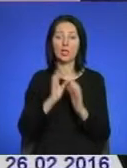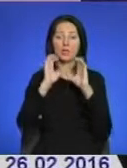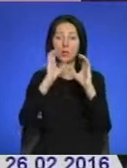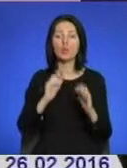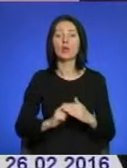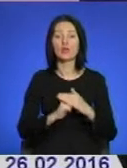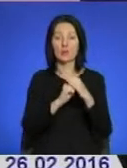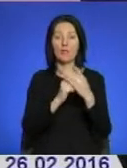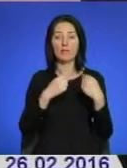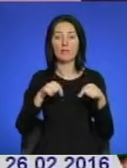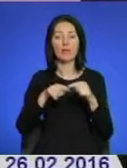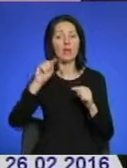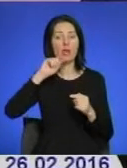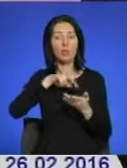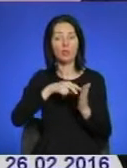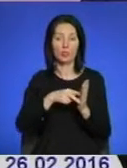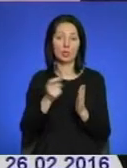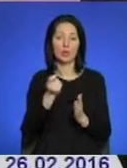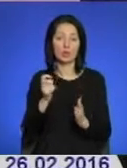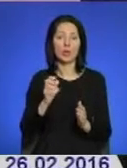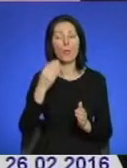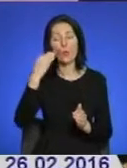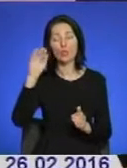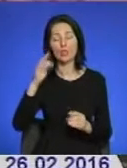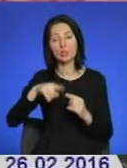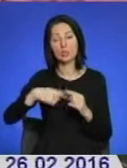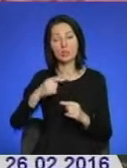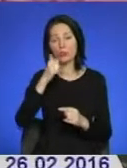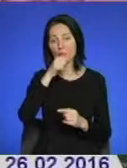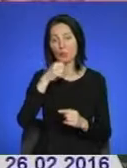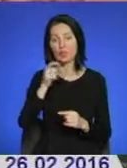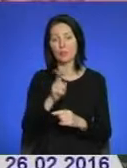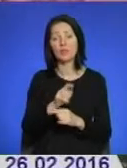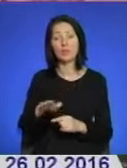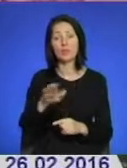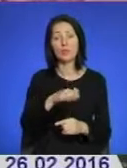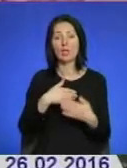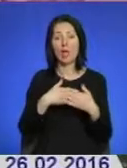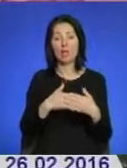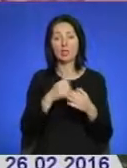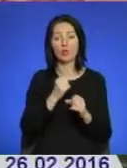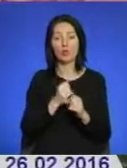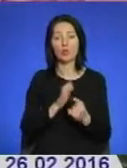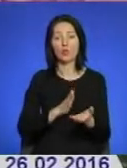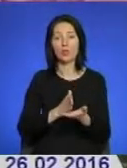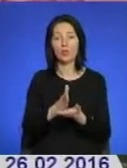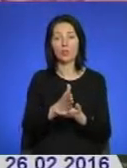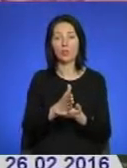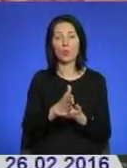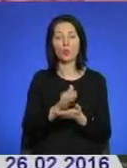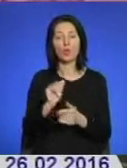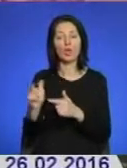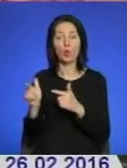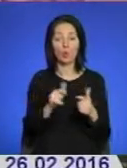в сфері економіки трошки покращаться в наступному році. Тернопільщина активно працює в напрямку і